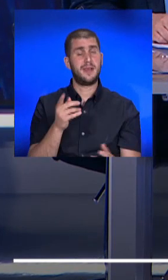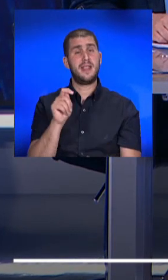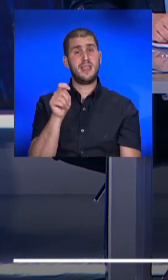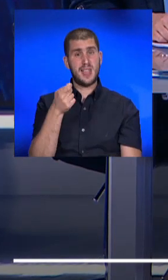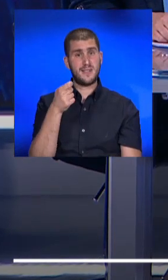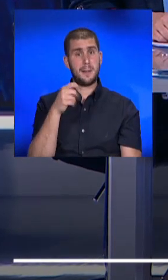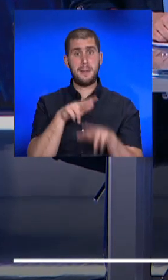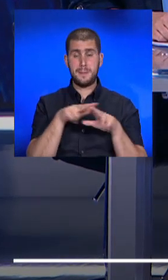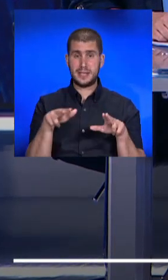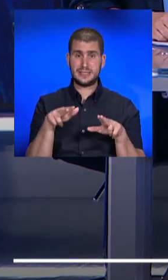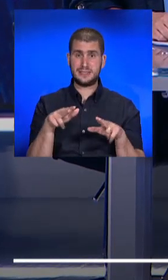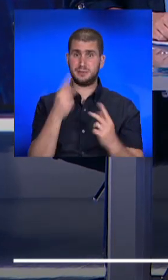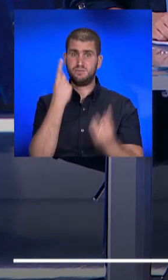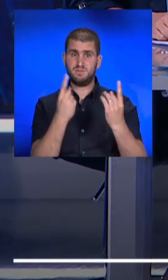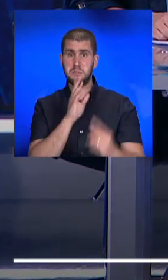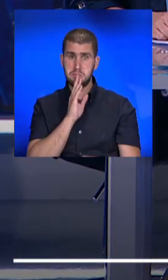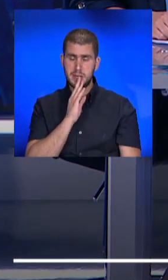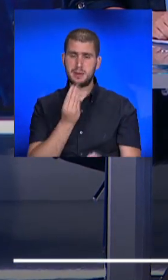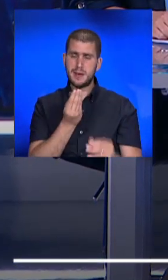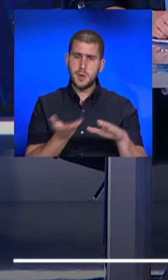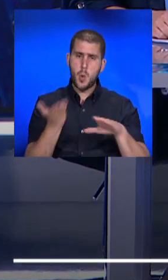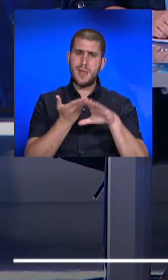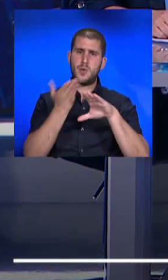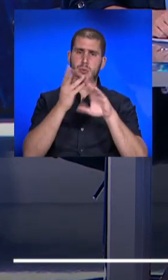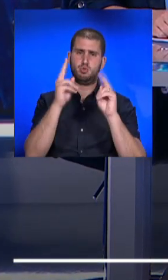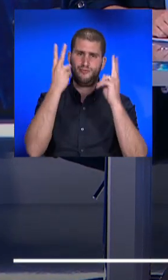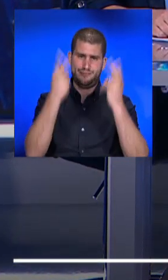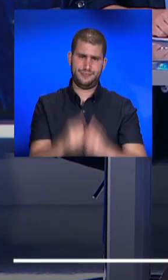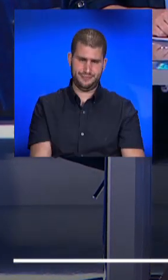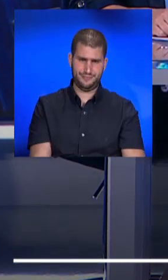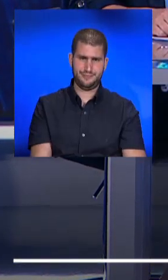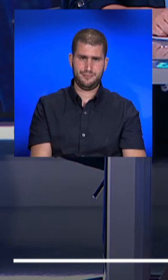במצבי הקצה האלה, הדברים האלה צפים שוב ושוב.